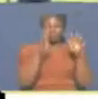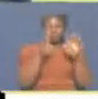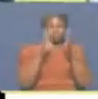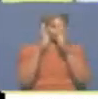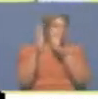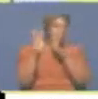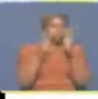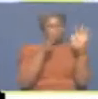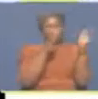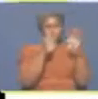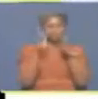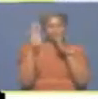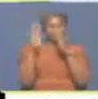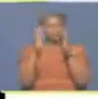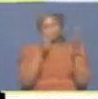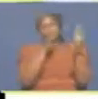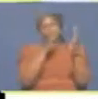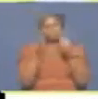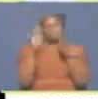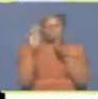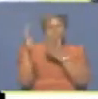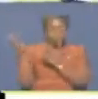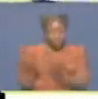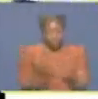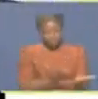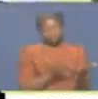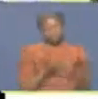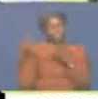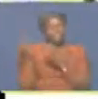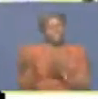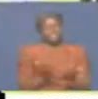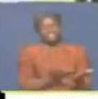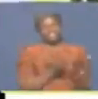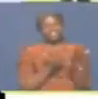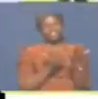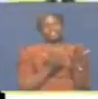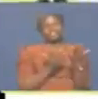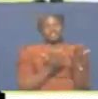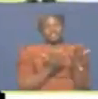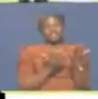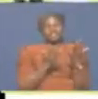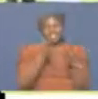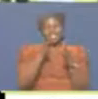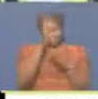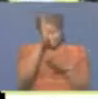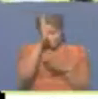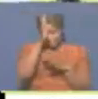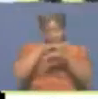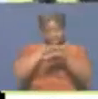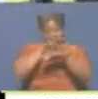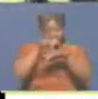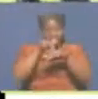shangwe. Karibu Baba Taifa, karibu